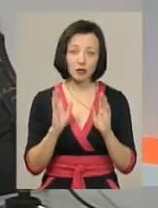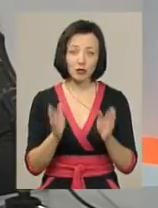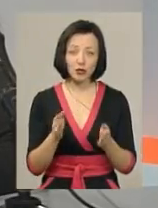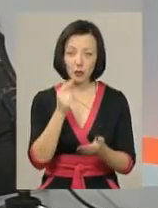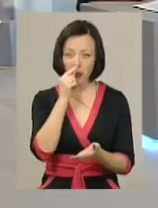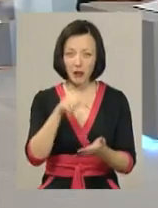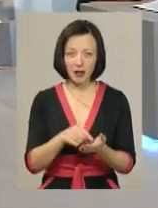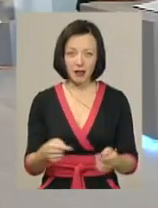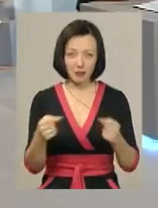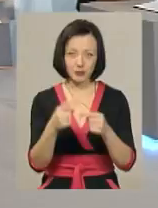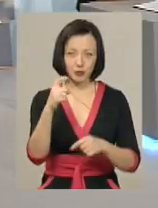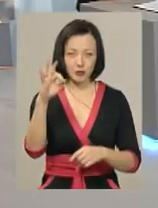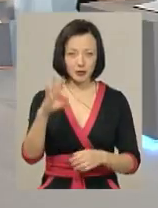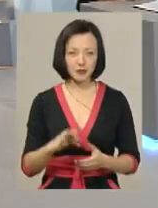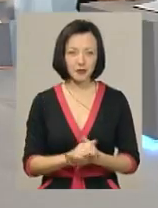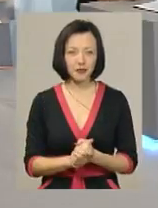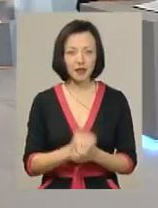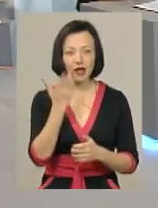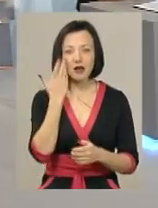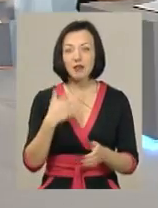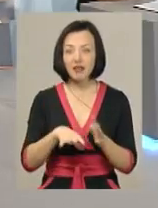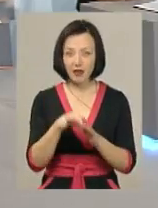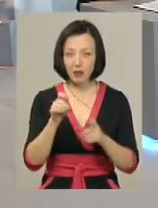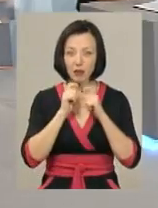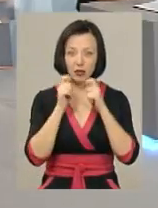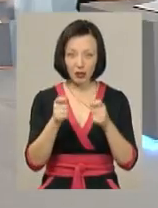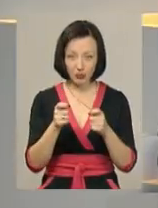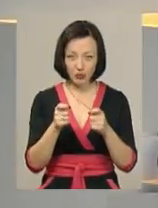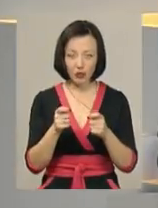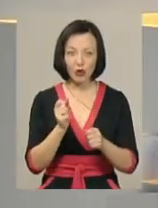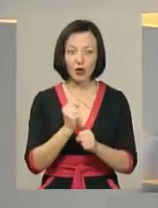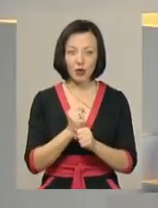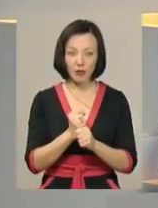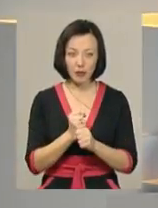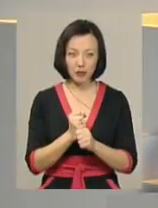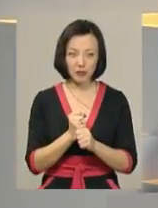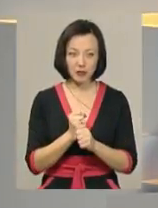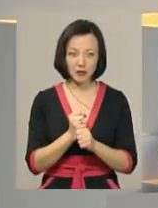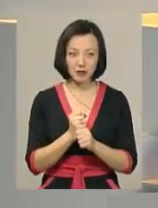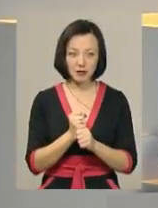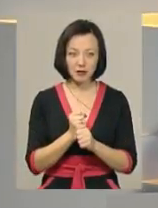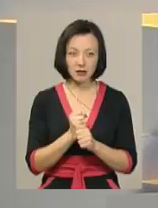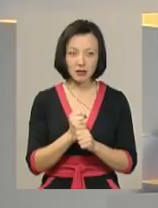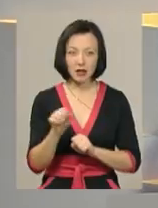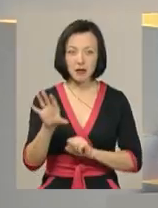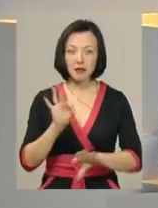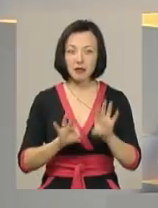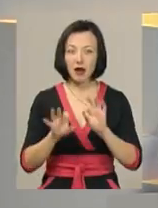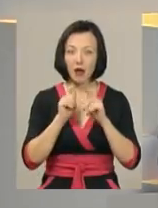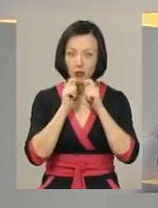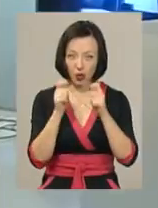попадання в точку Отже при виборі подарунку ми робимо ну підбираємо